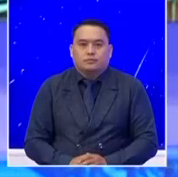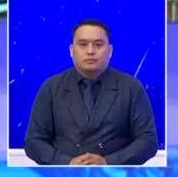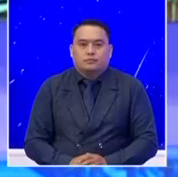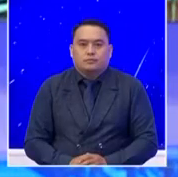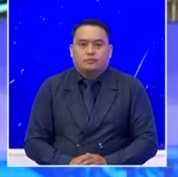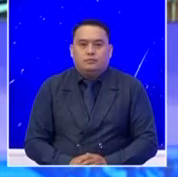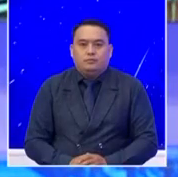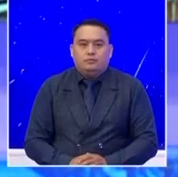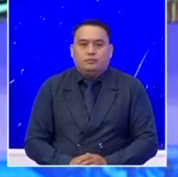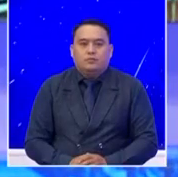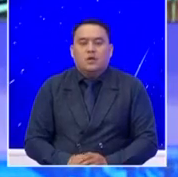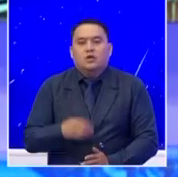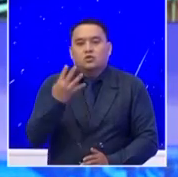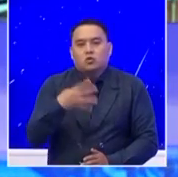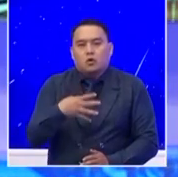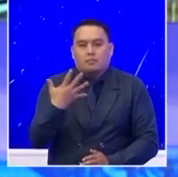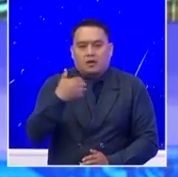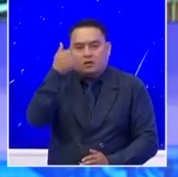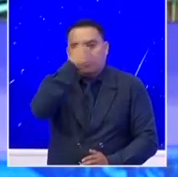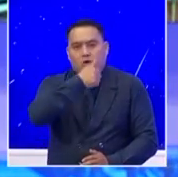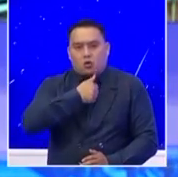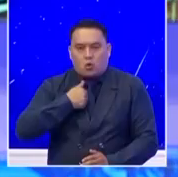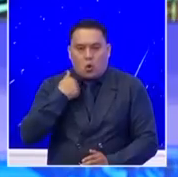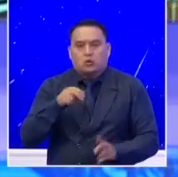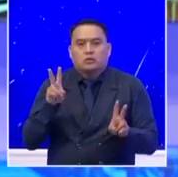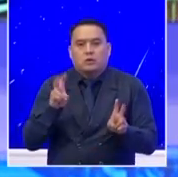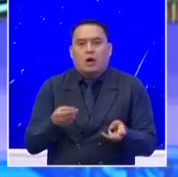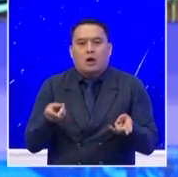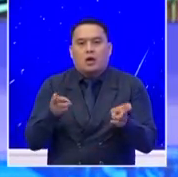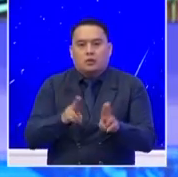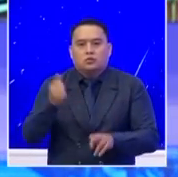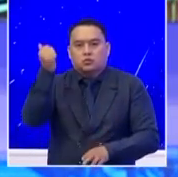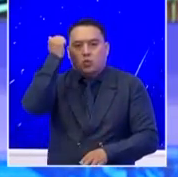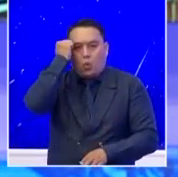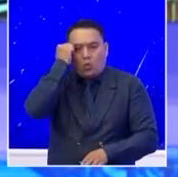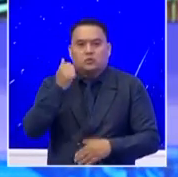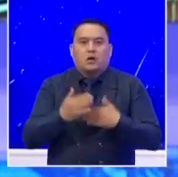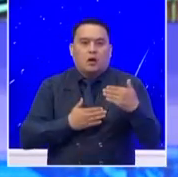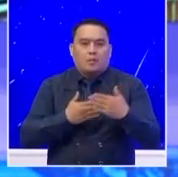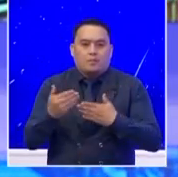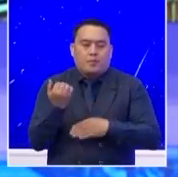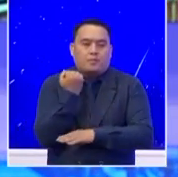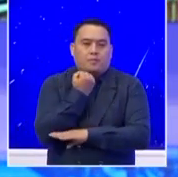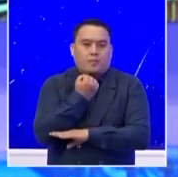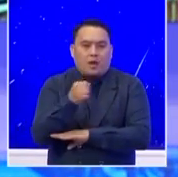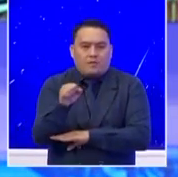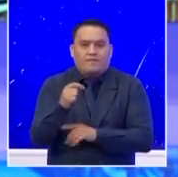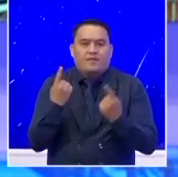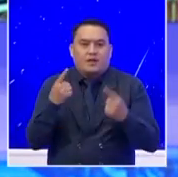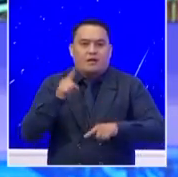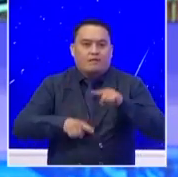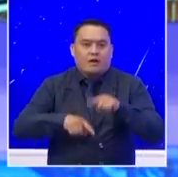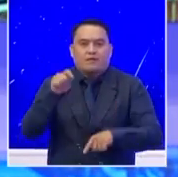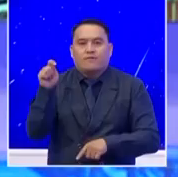Чем дальше уходит в историю 1945 год, тем меньше с нами остается тех, кто своими руками ковал победу в Великой Отечественной